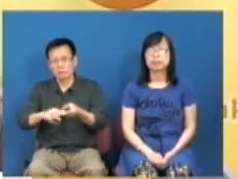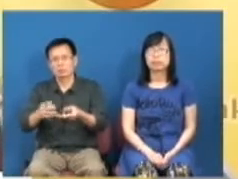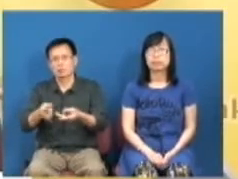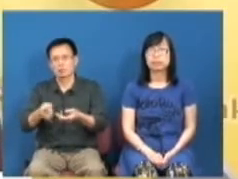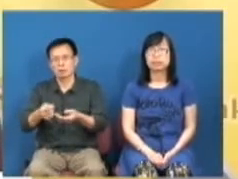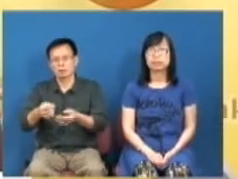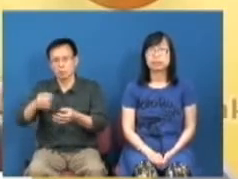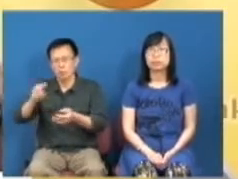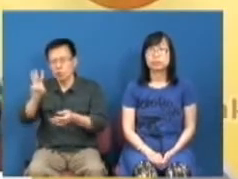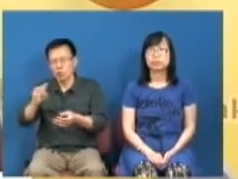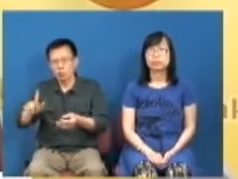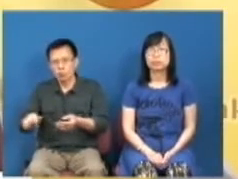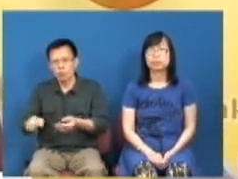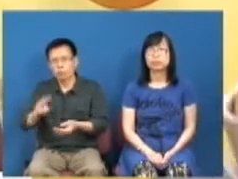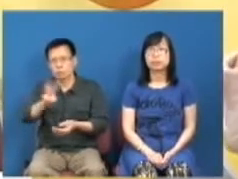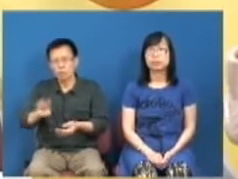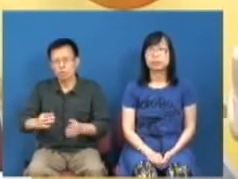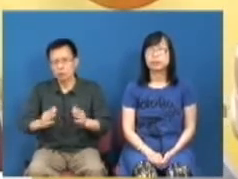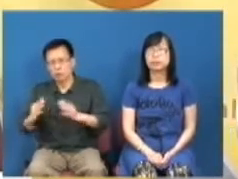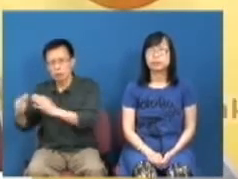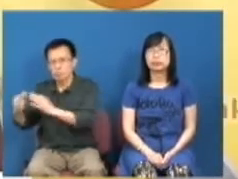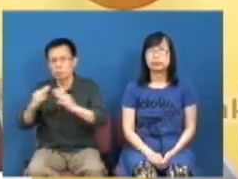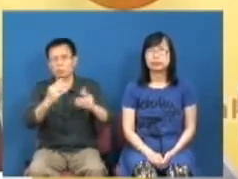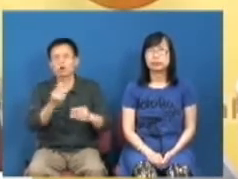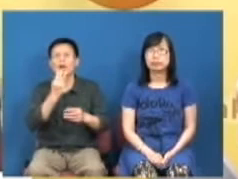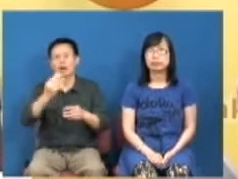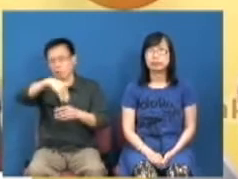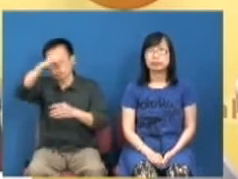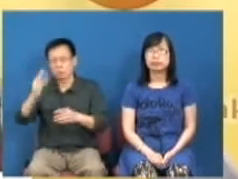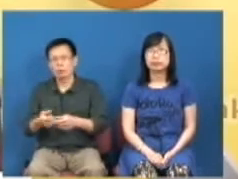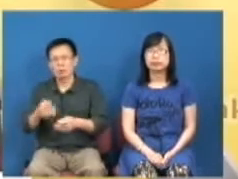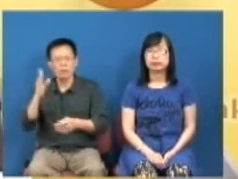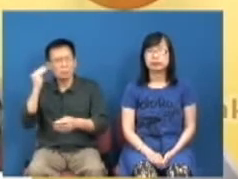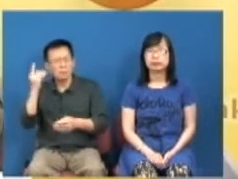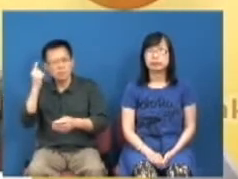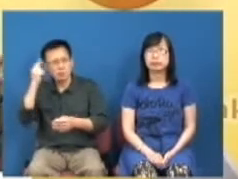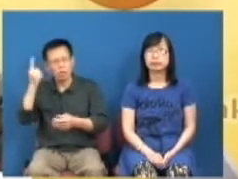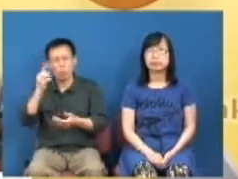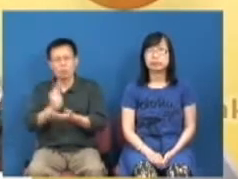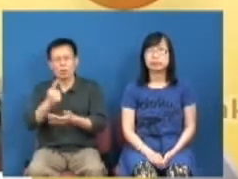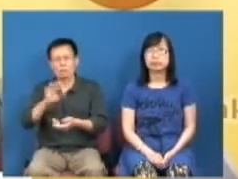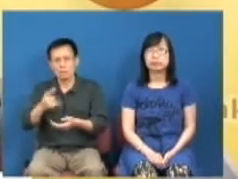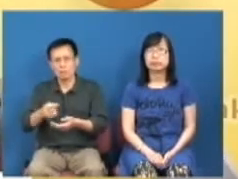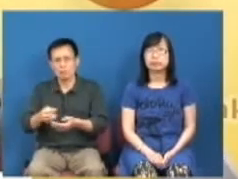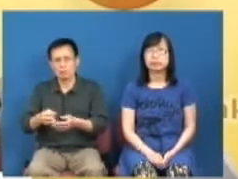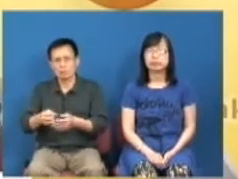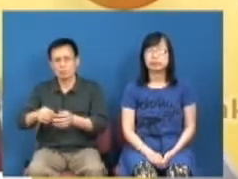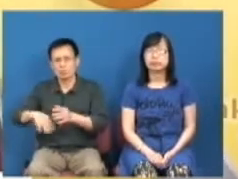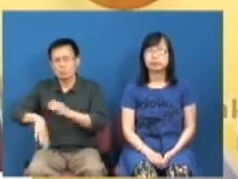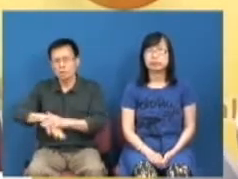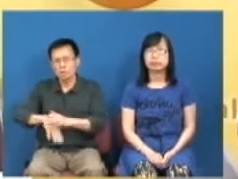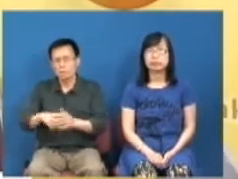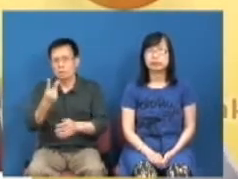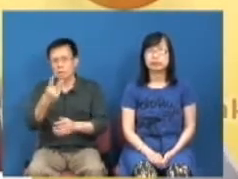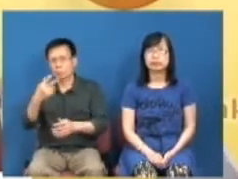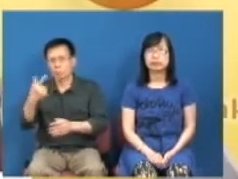污水處理廠咧係搬咗去岩洞嘅，但係聽講就話好貴，但係佢騰空嗰塊28公頃